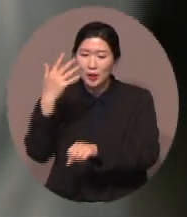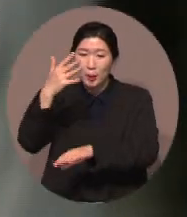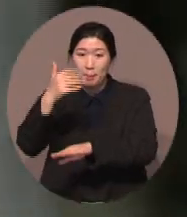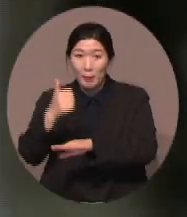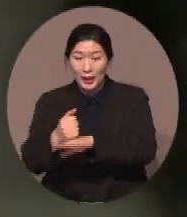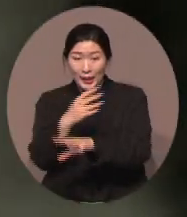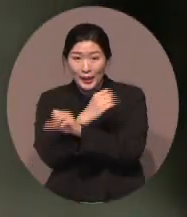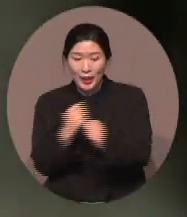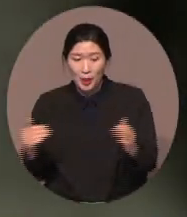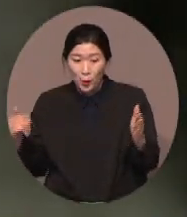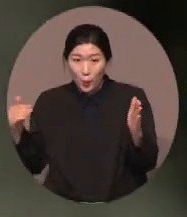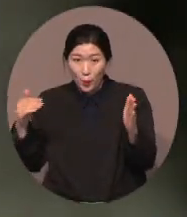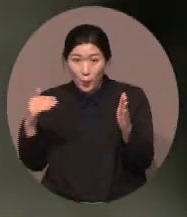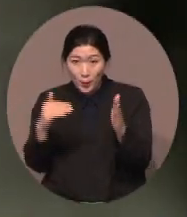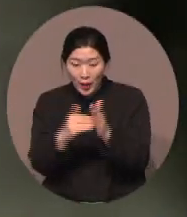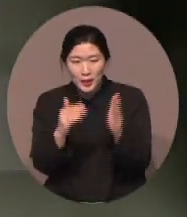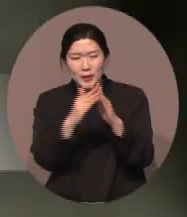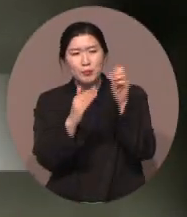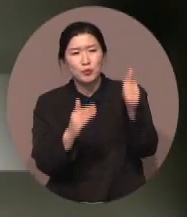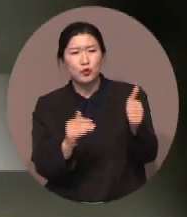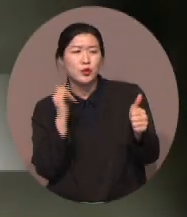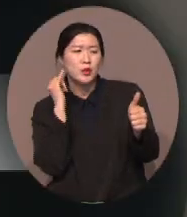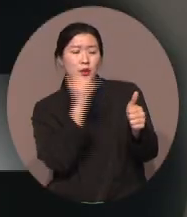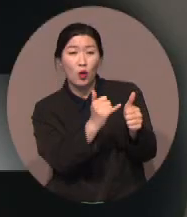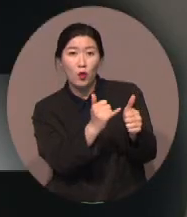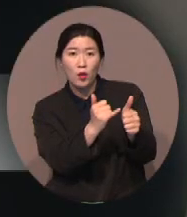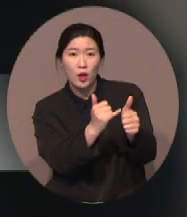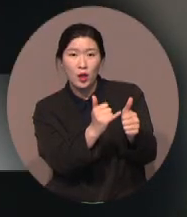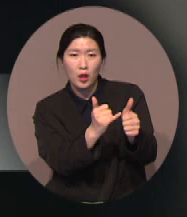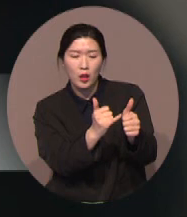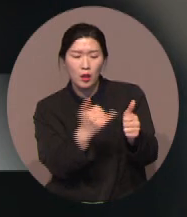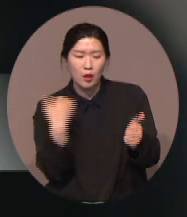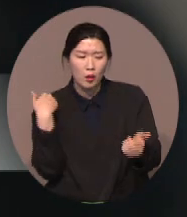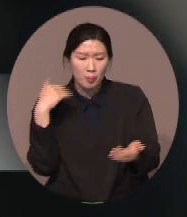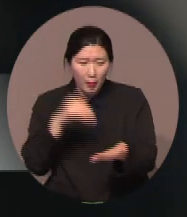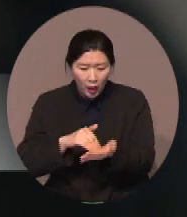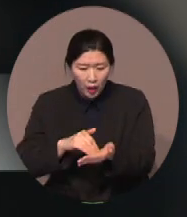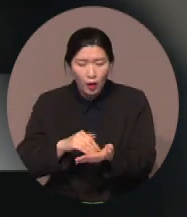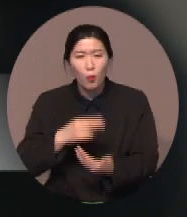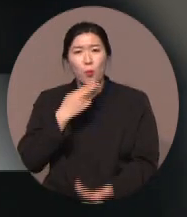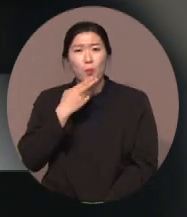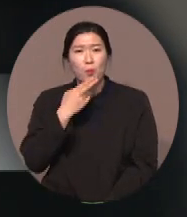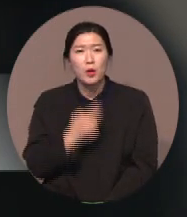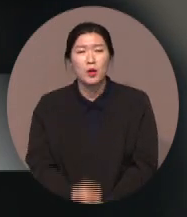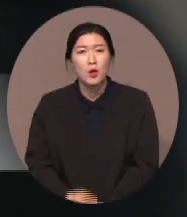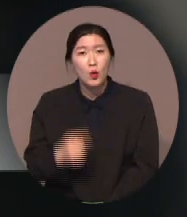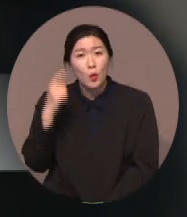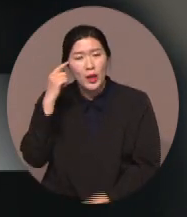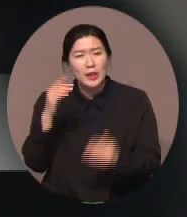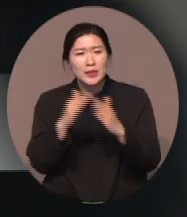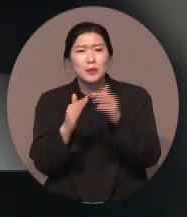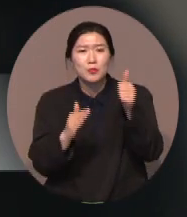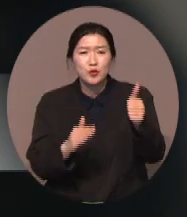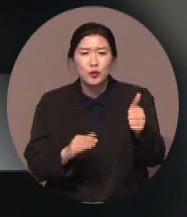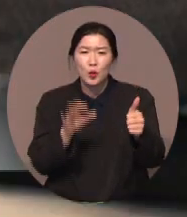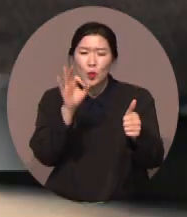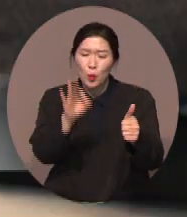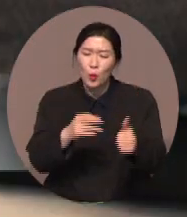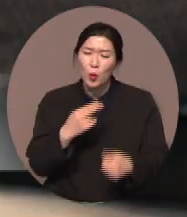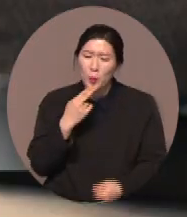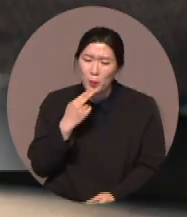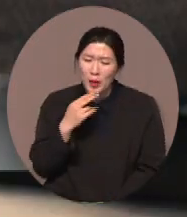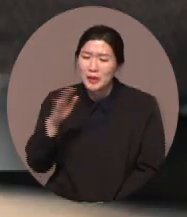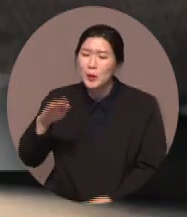전세계약이 만료된 ec는 보증금 반환을 요구했지만 받지 못했습니다 집주인은 일시적으로 자금이